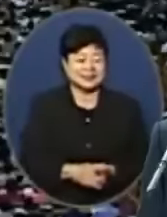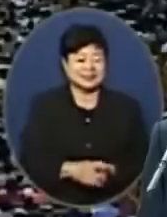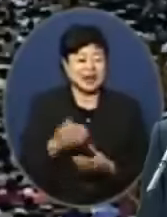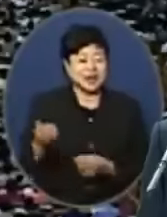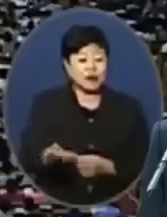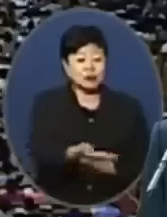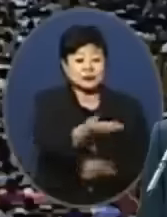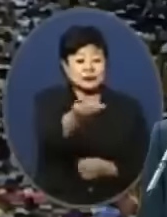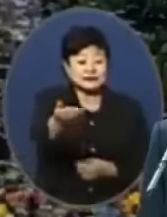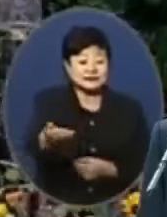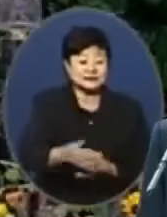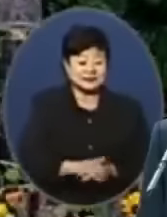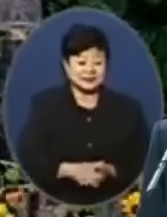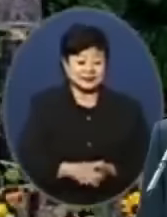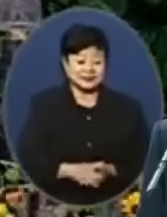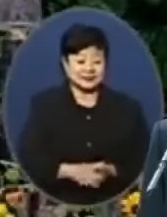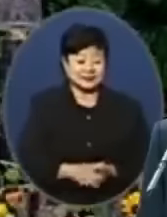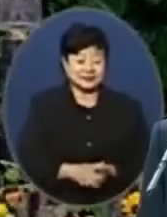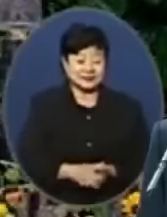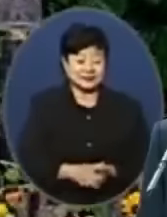여러분,